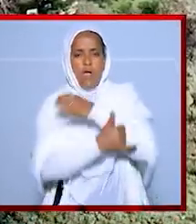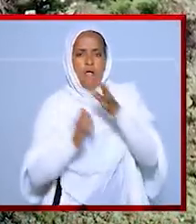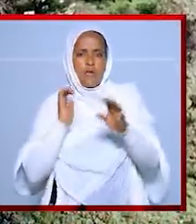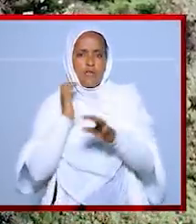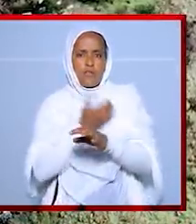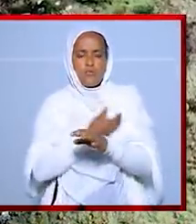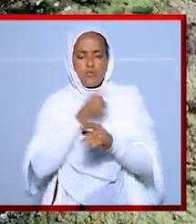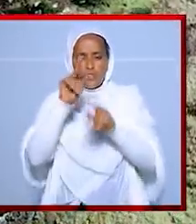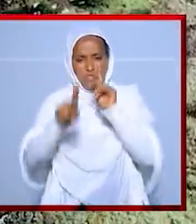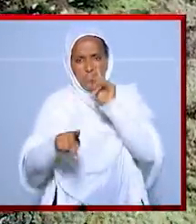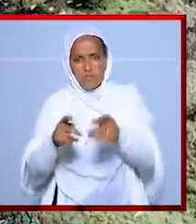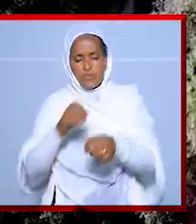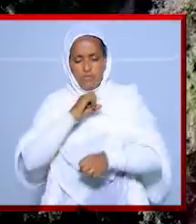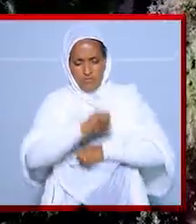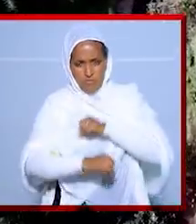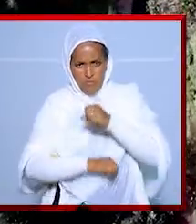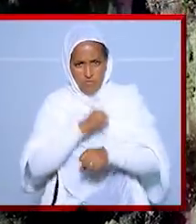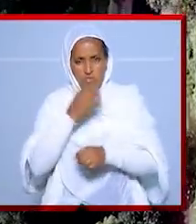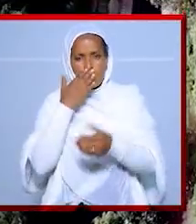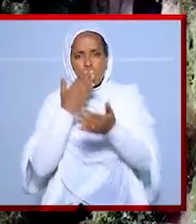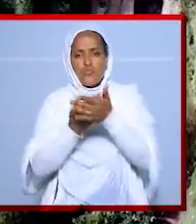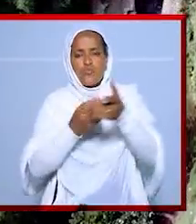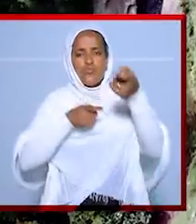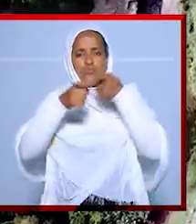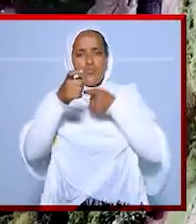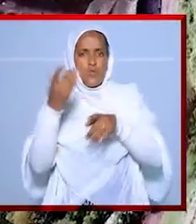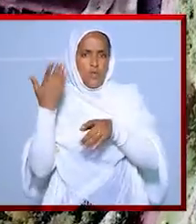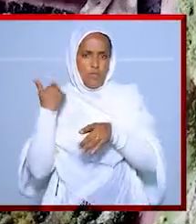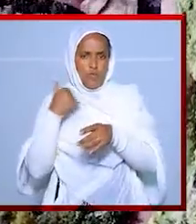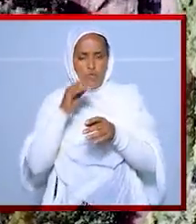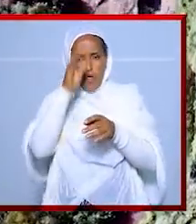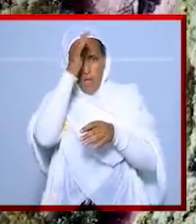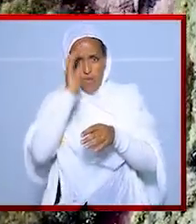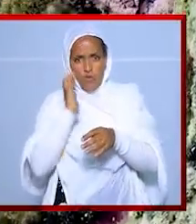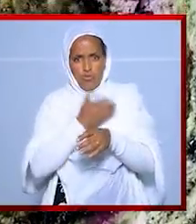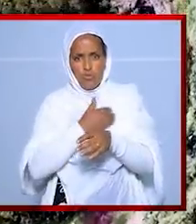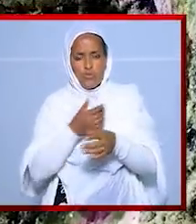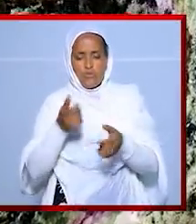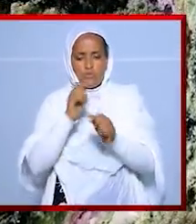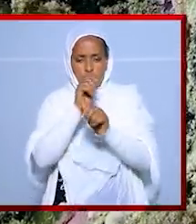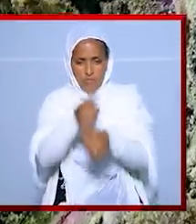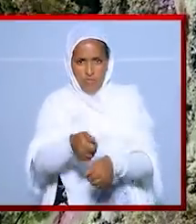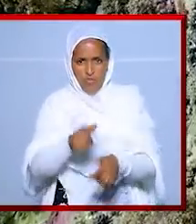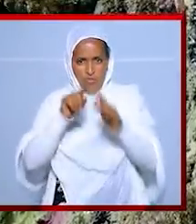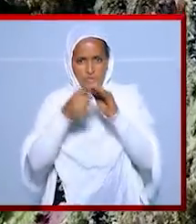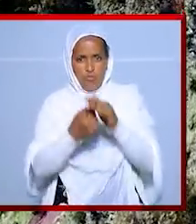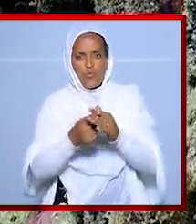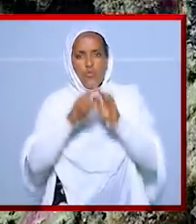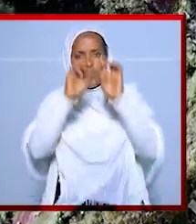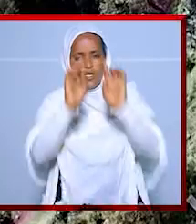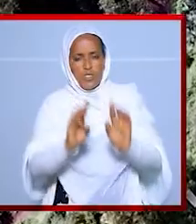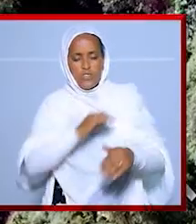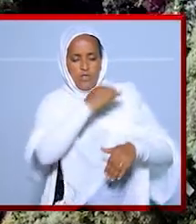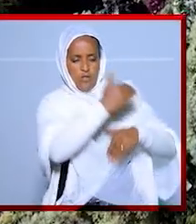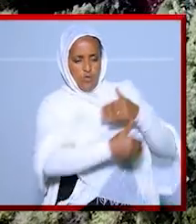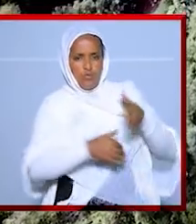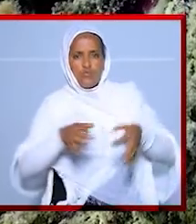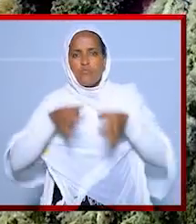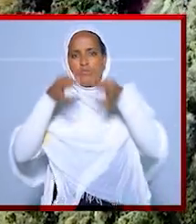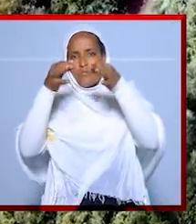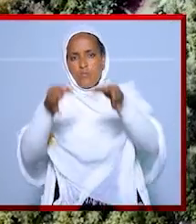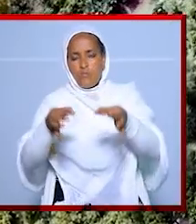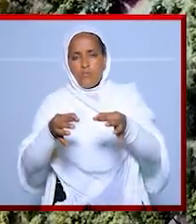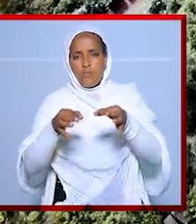ስለ ሀገራቸው ስለ ህዝባቸው ተጨንቀው ጥሩ አስተዳደር የነበራቸው አባቶችን ከማበርከት ጀምሮ ቅርስን